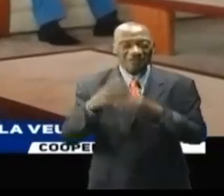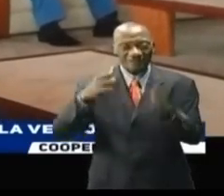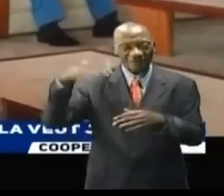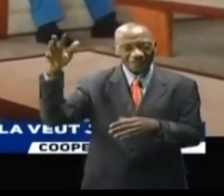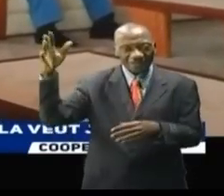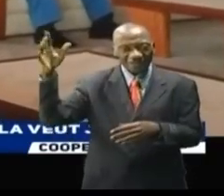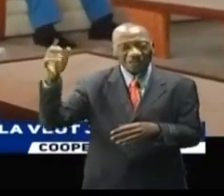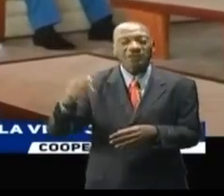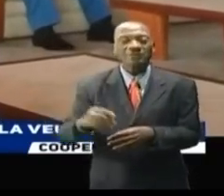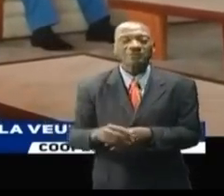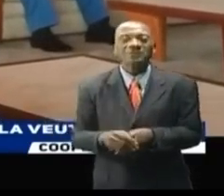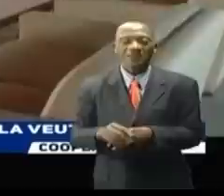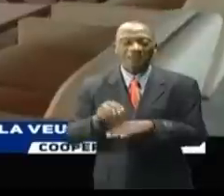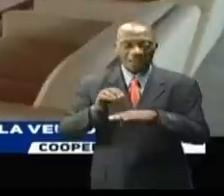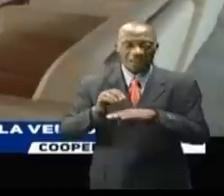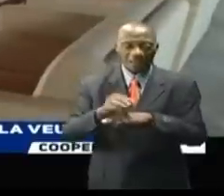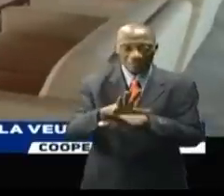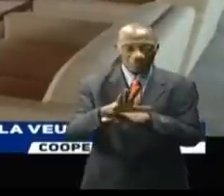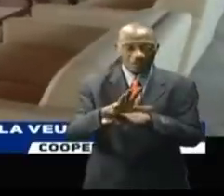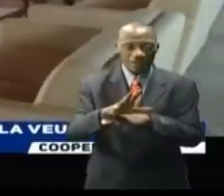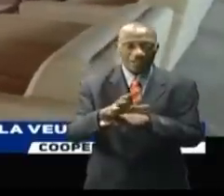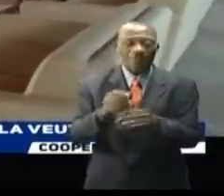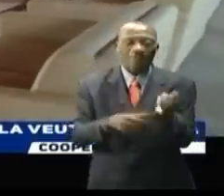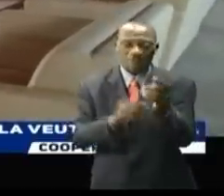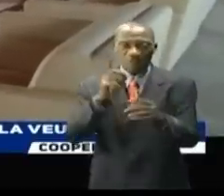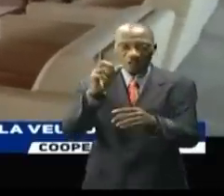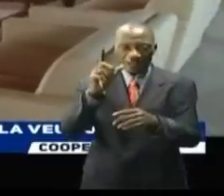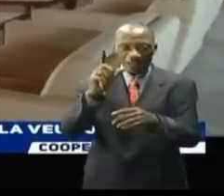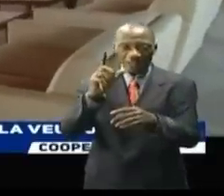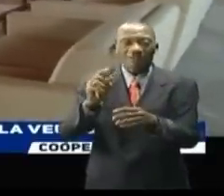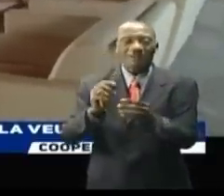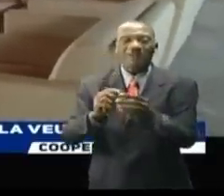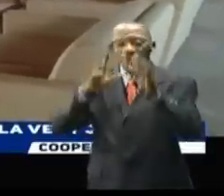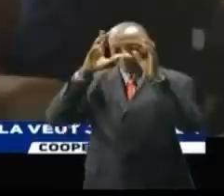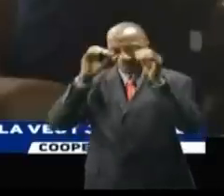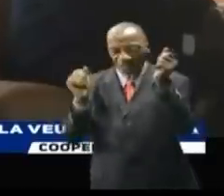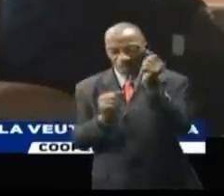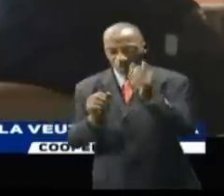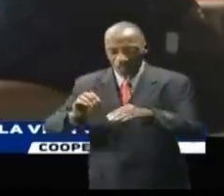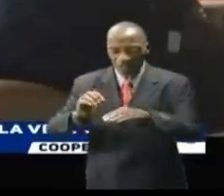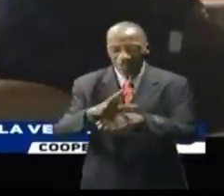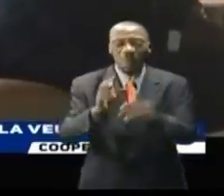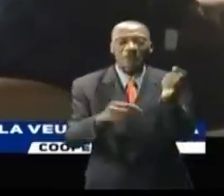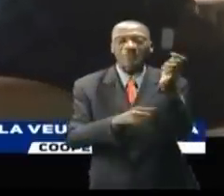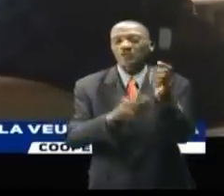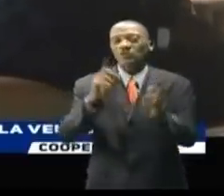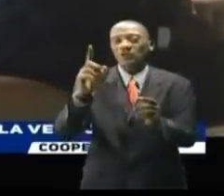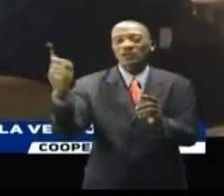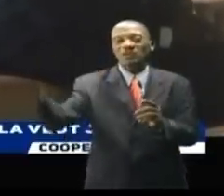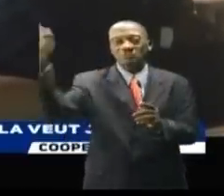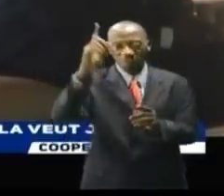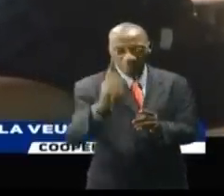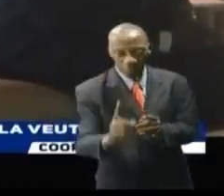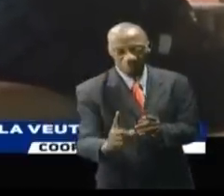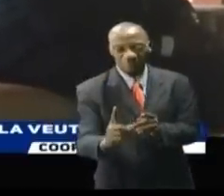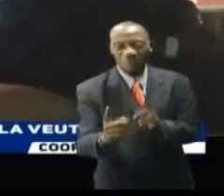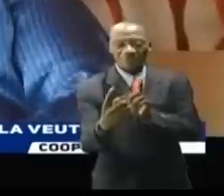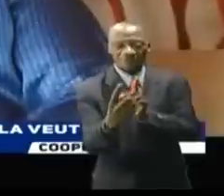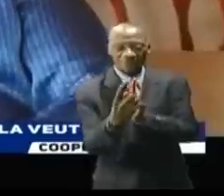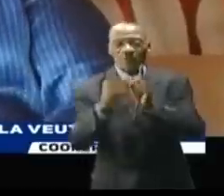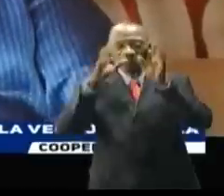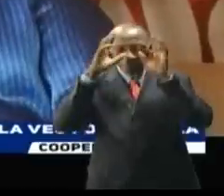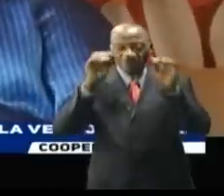Lutundula, l'émissaire du président angolais João Lourenço a été reçu en audience par le chef de l'État, Félix-Antoine Tshisekedi